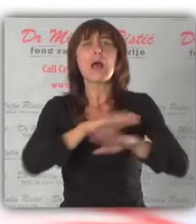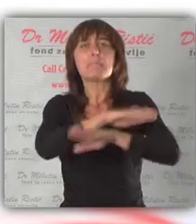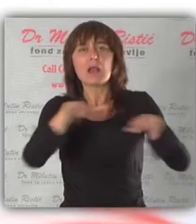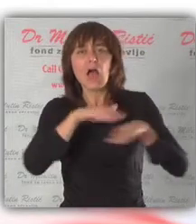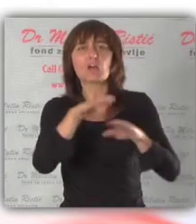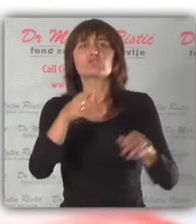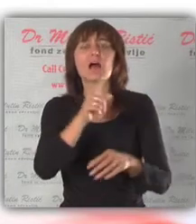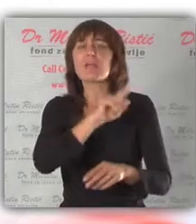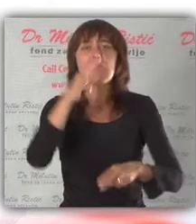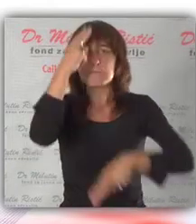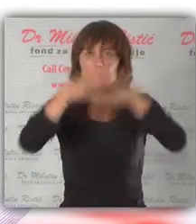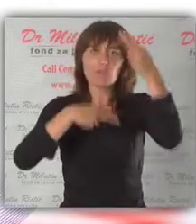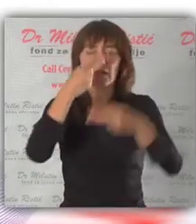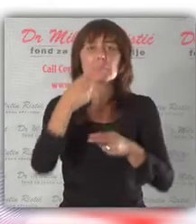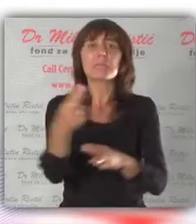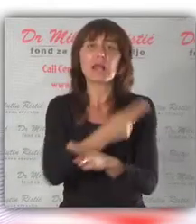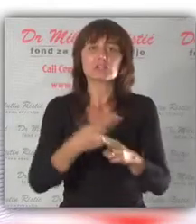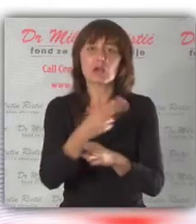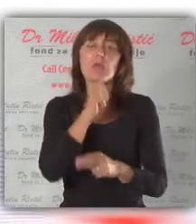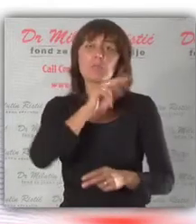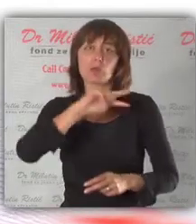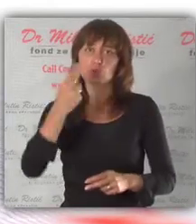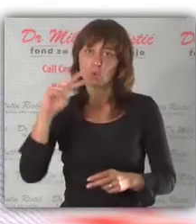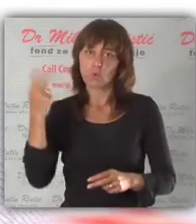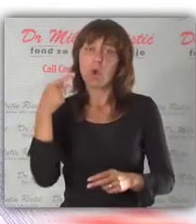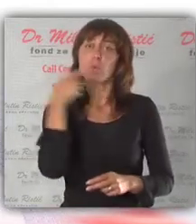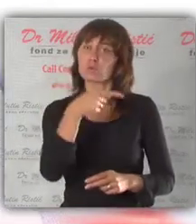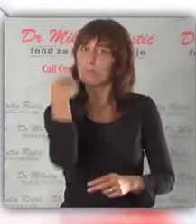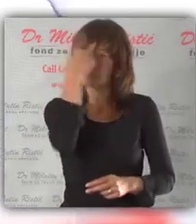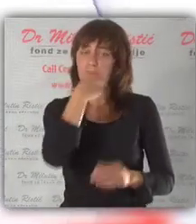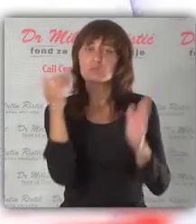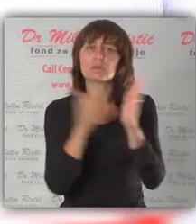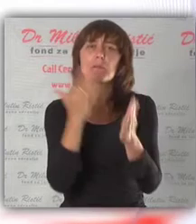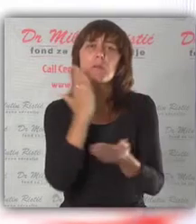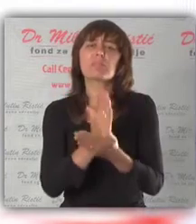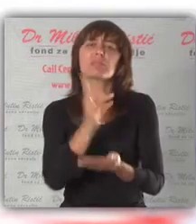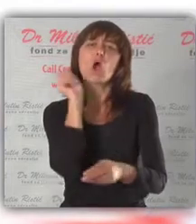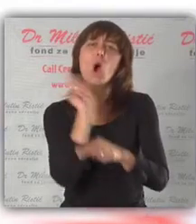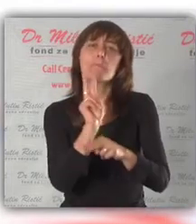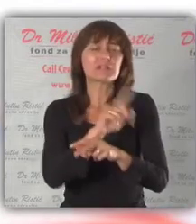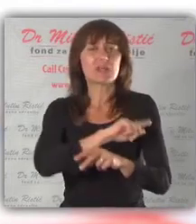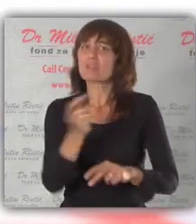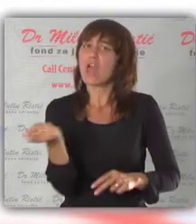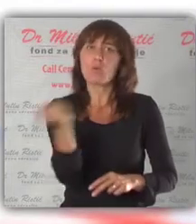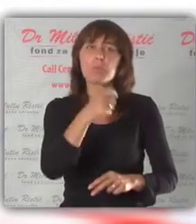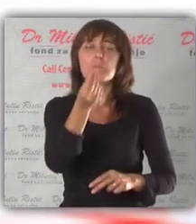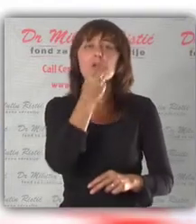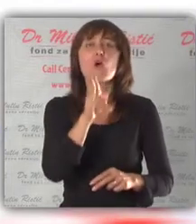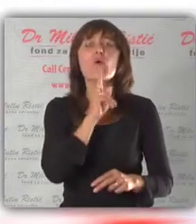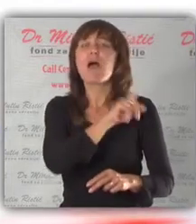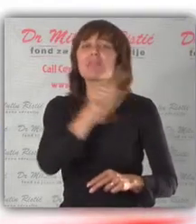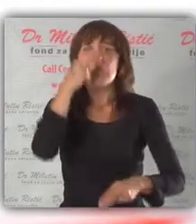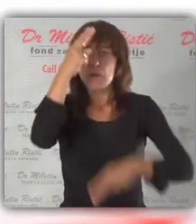plažama, u neproverenim restoranima itd. U tom smislu treba biti oprezan, znači da ne kupujemo hranu koja